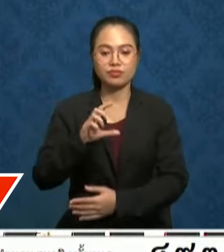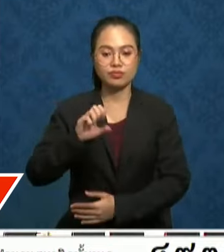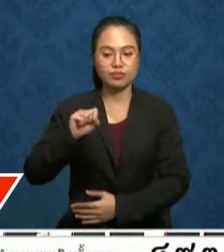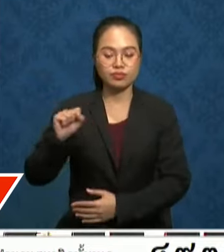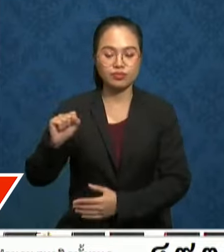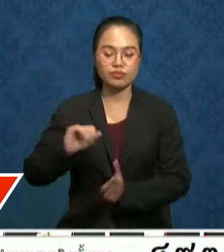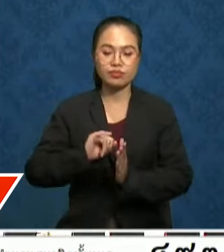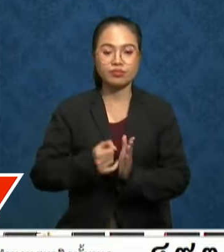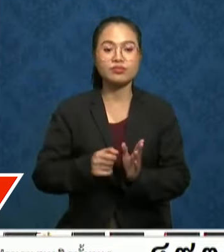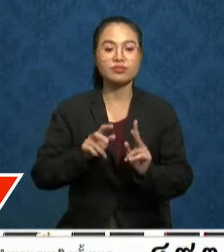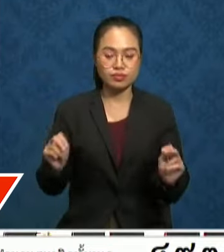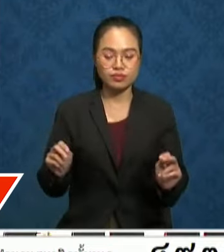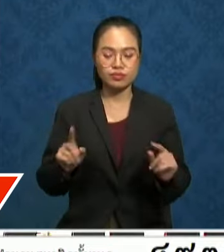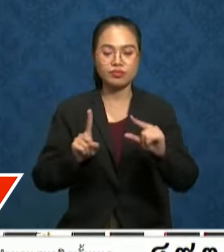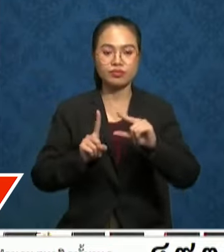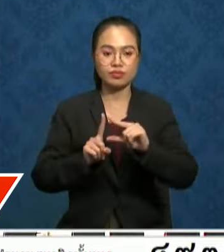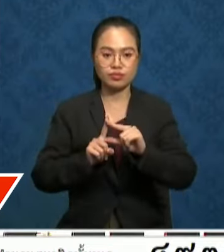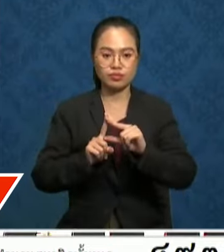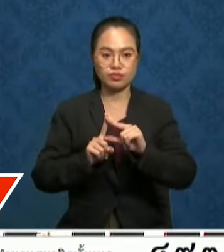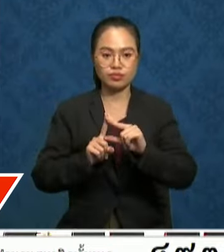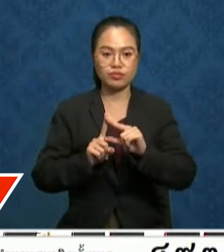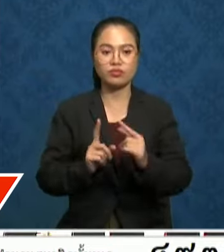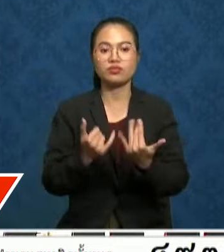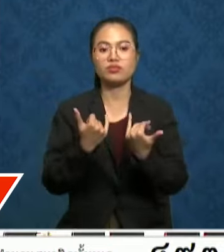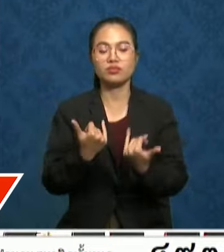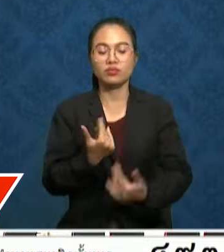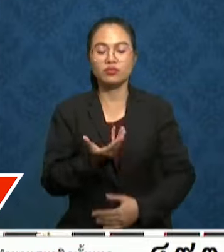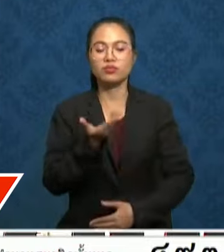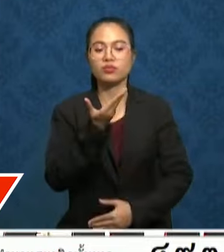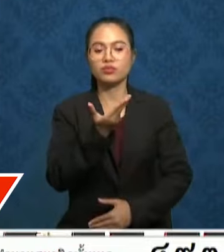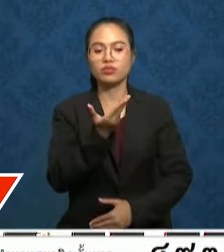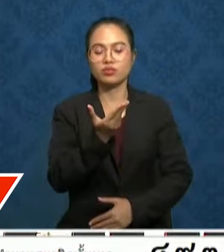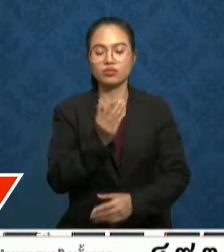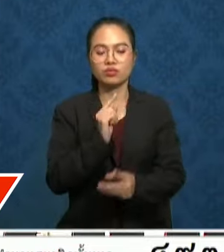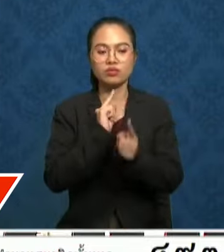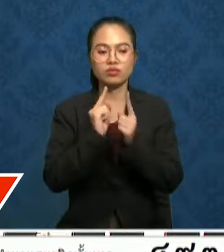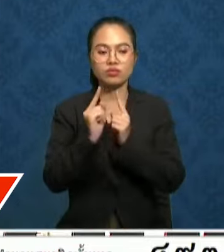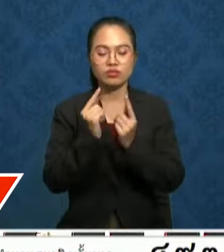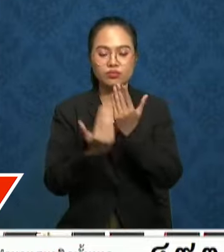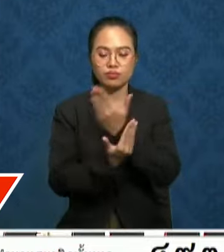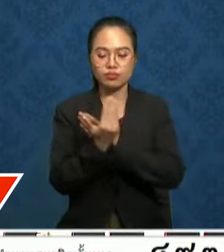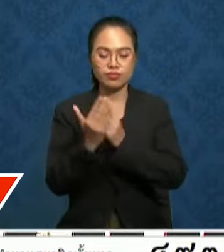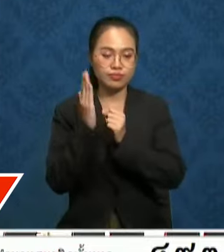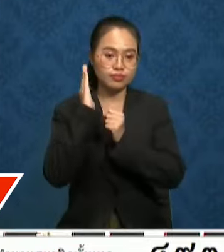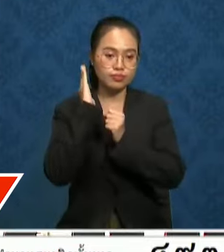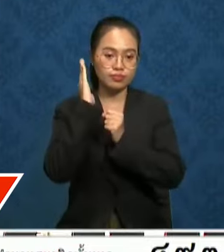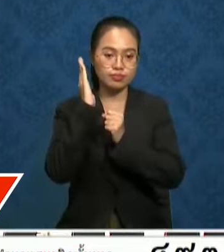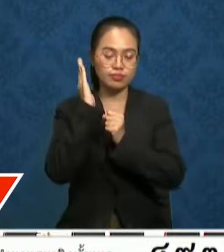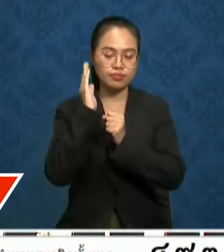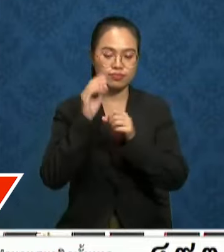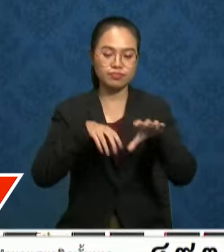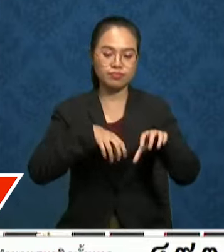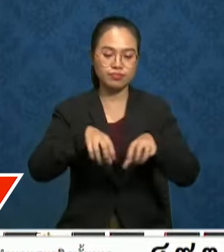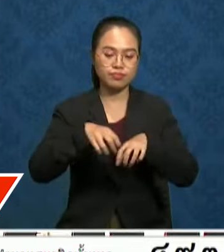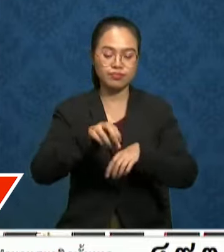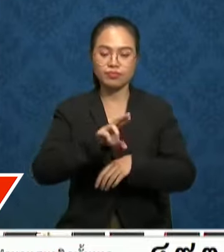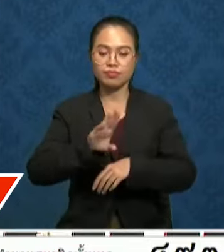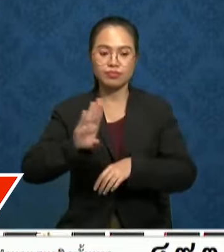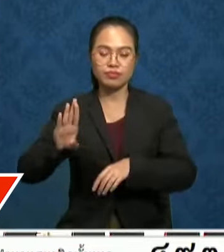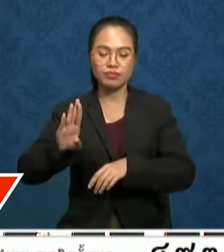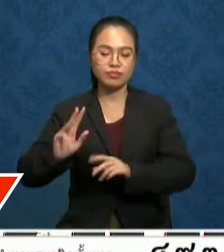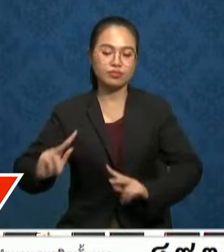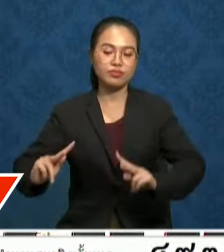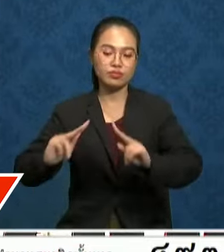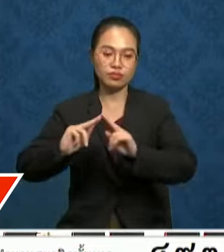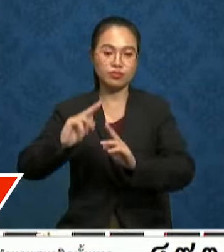ทบุรีพรรคประชาชนวันนี้ผมขออนุญาตมีส่วนร่วมในการร่างการอภิปรายร่างพระราชบัญญัติจัดระเบียบราชการกระทรวงกลาโหมฉ